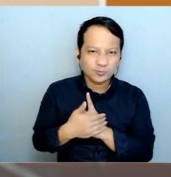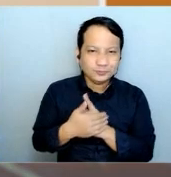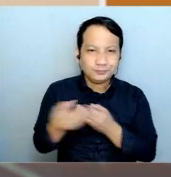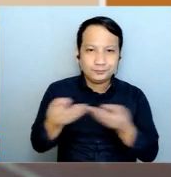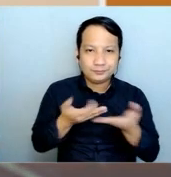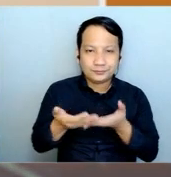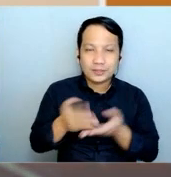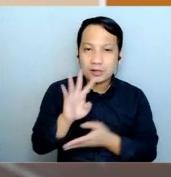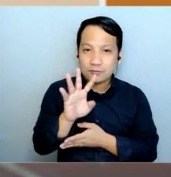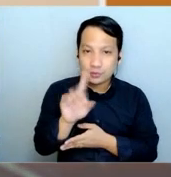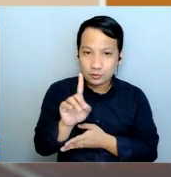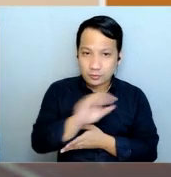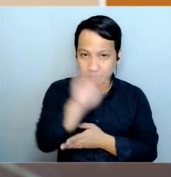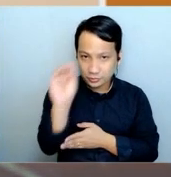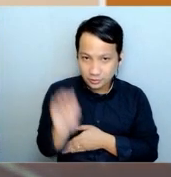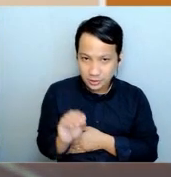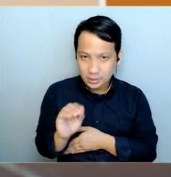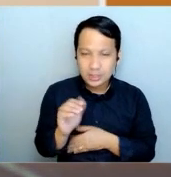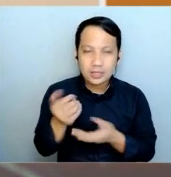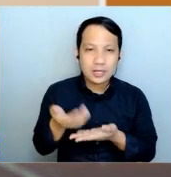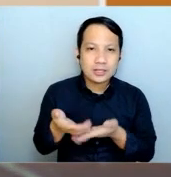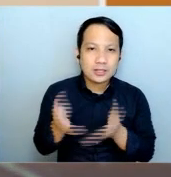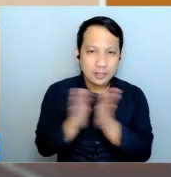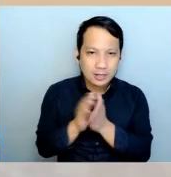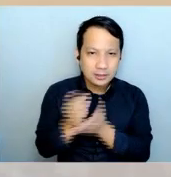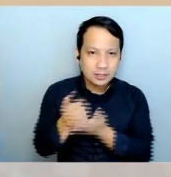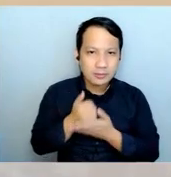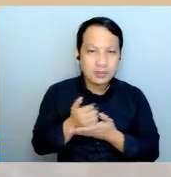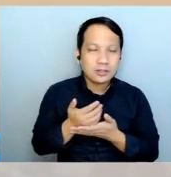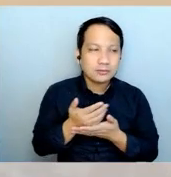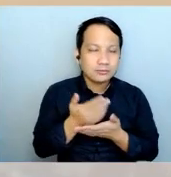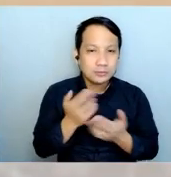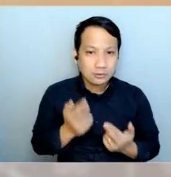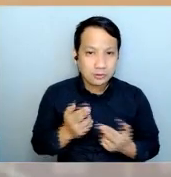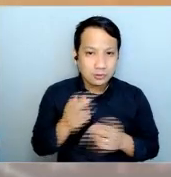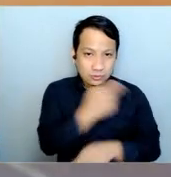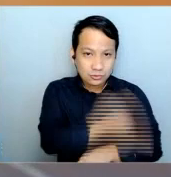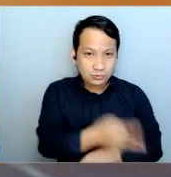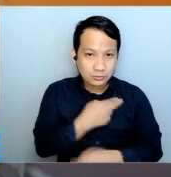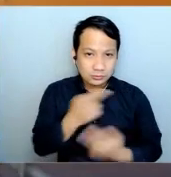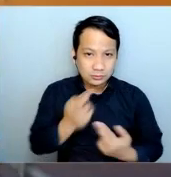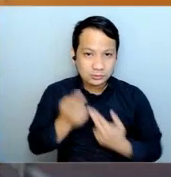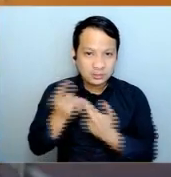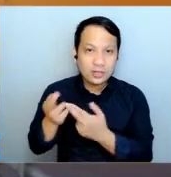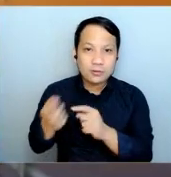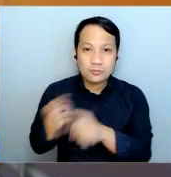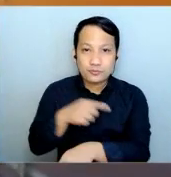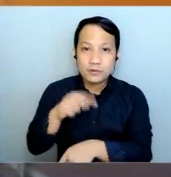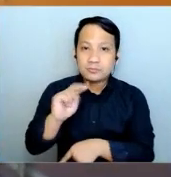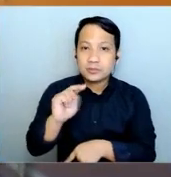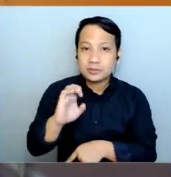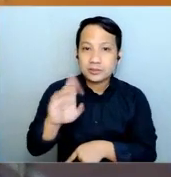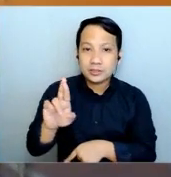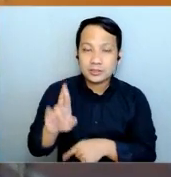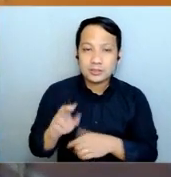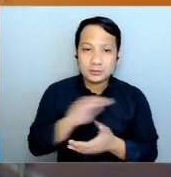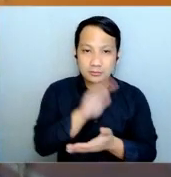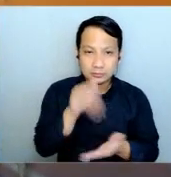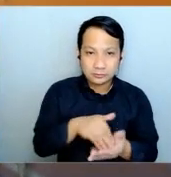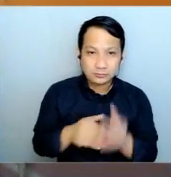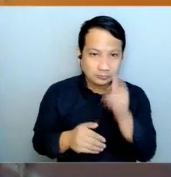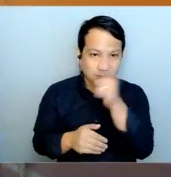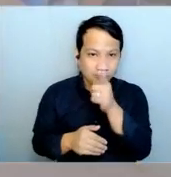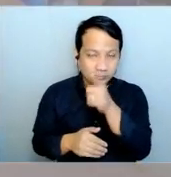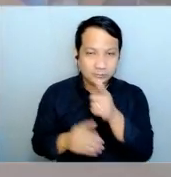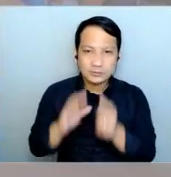41% naman ang nagpapatulong para sa hospital referral. Karamihan sa mga tawag ay mula sa Metro Manila, Central Luzon at Calabar